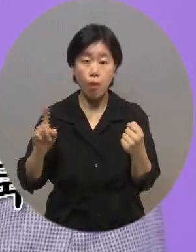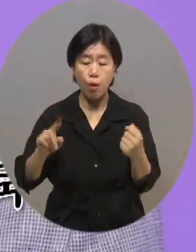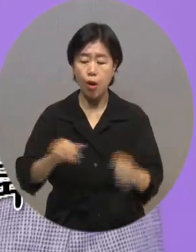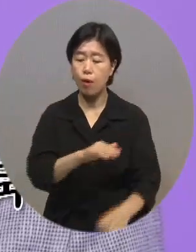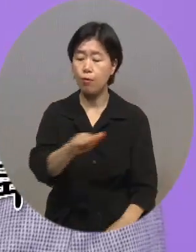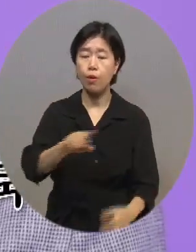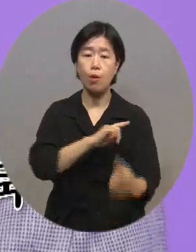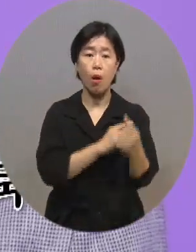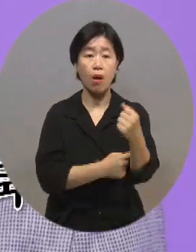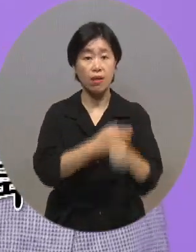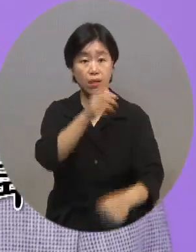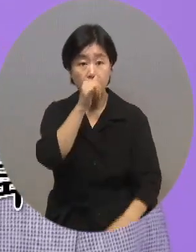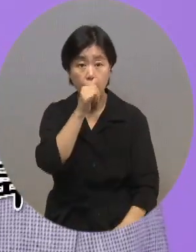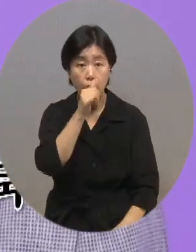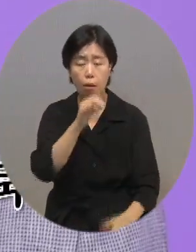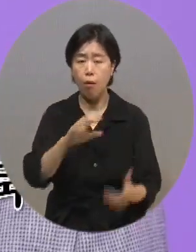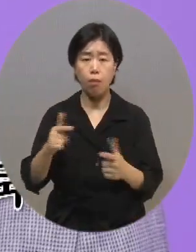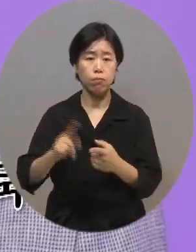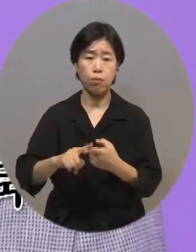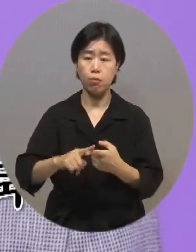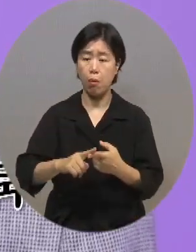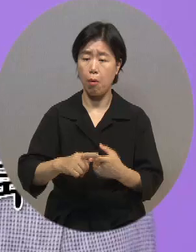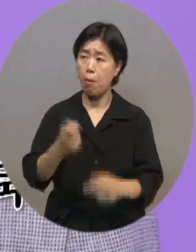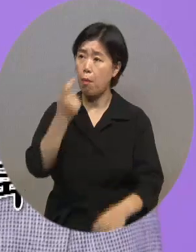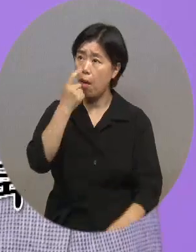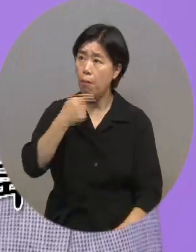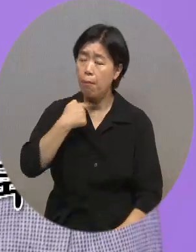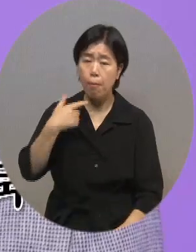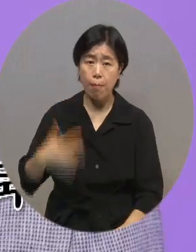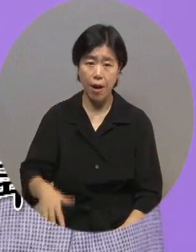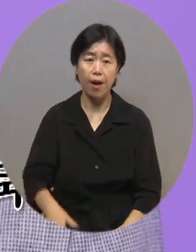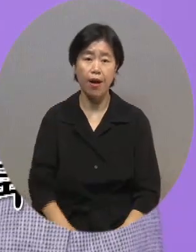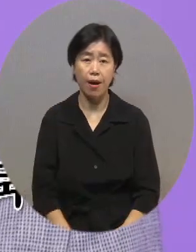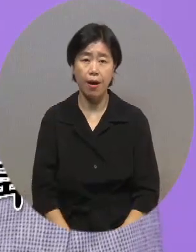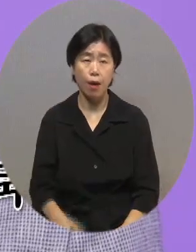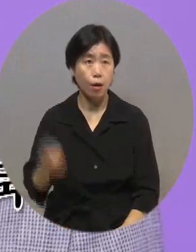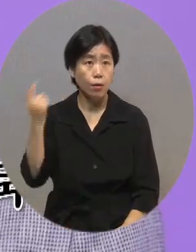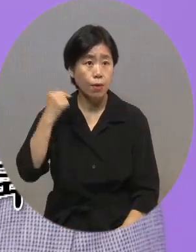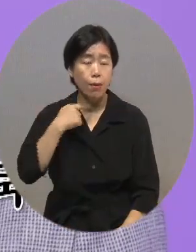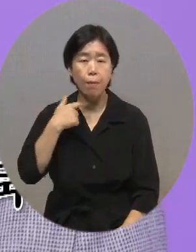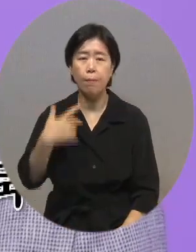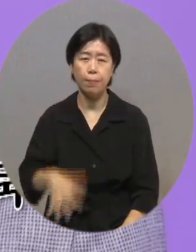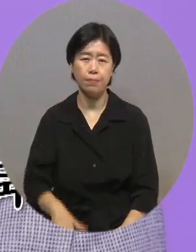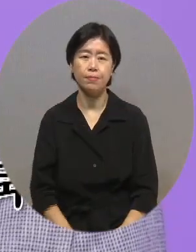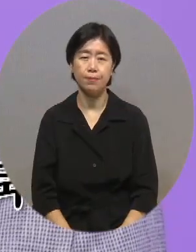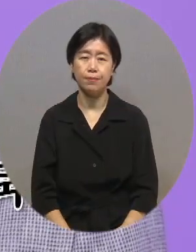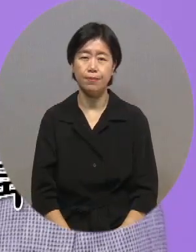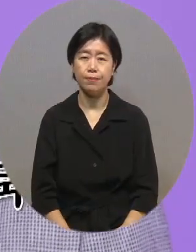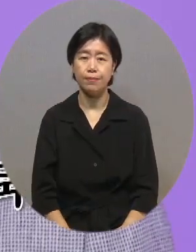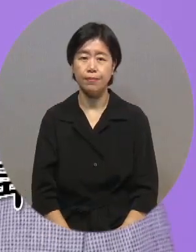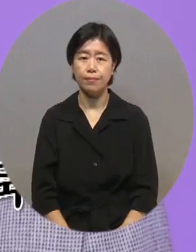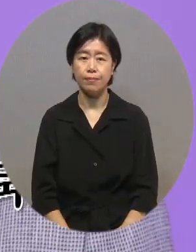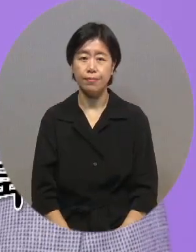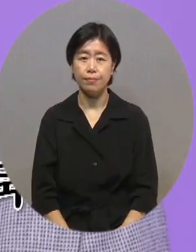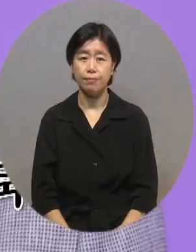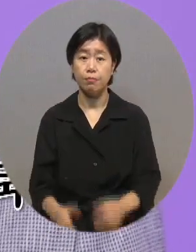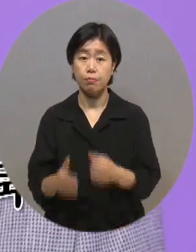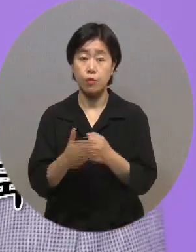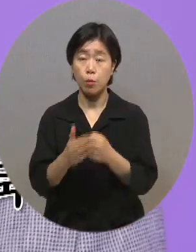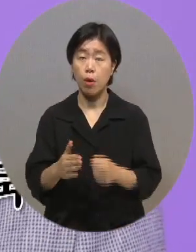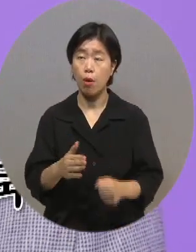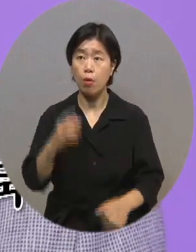권리가 무엇이고 뭐 우리의 권리를 위하여 이런 거는 들어본 적도 없고 또 그러다 보니까